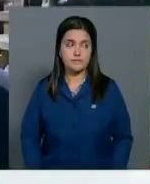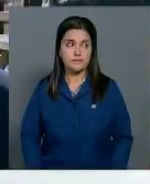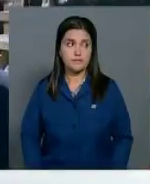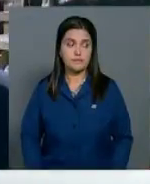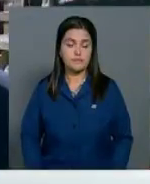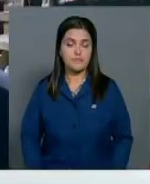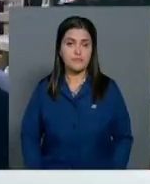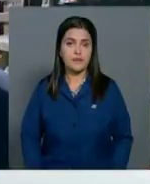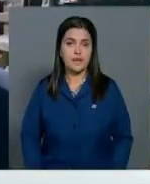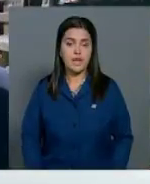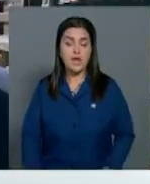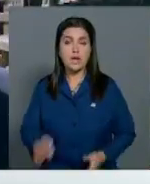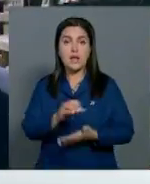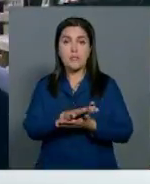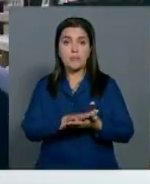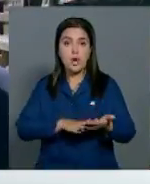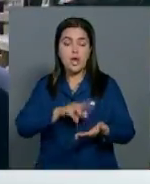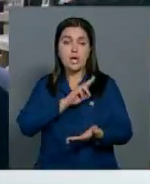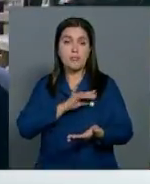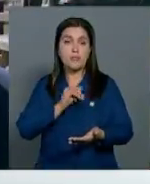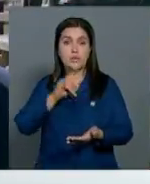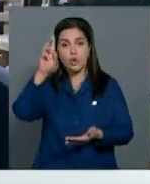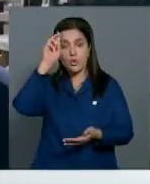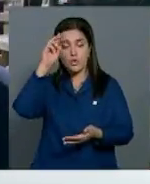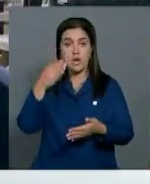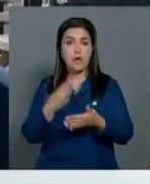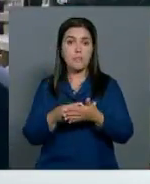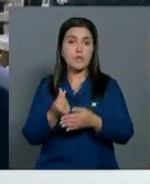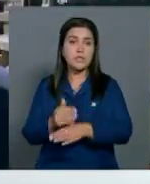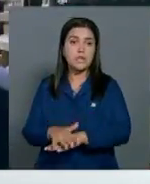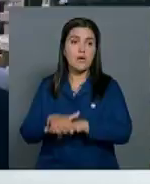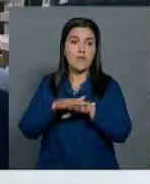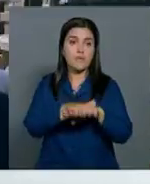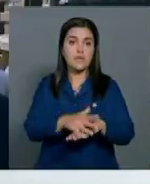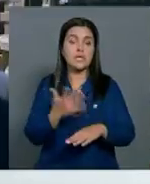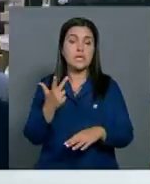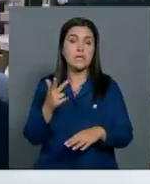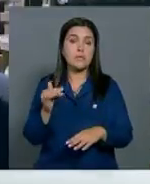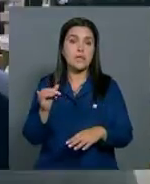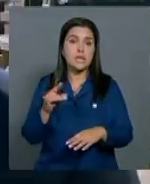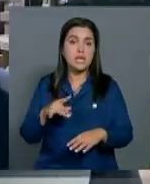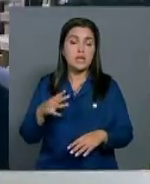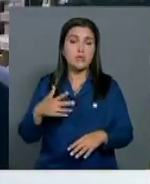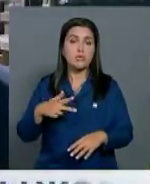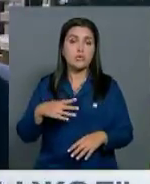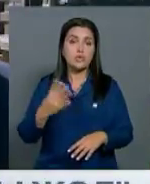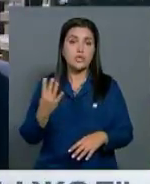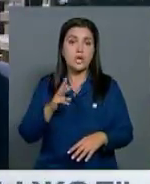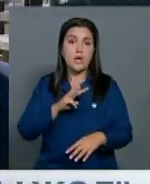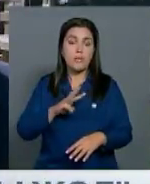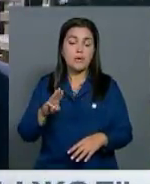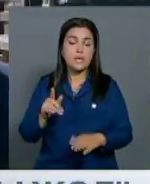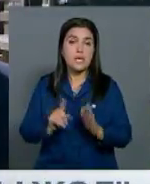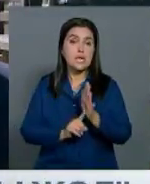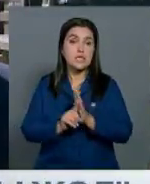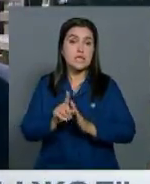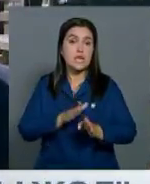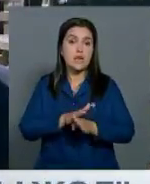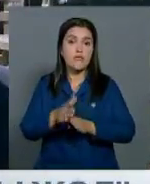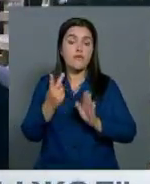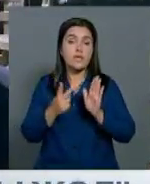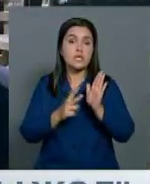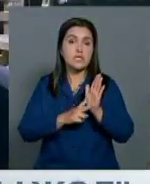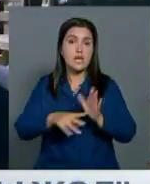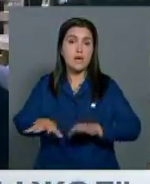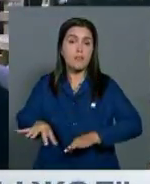На продолжение работ в этом году из республиканского бюджета выделено 3 миллиарда 44 миллиона тенге. Начата реализация 27